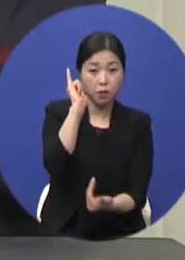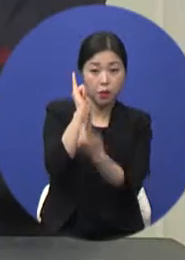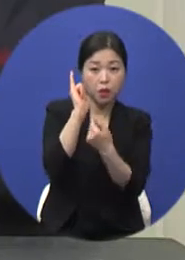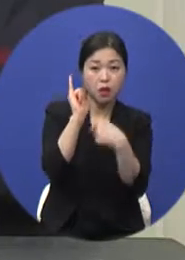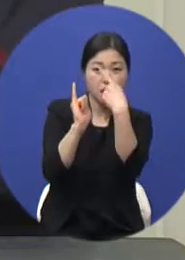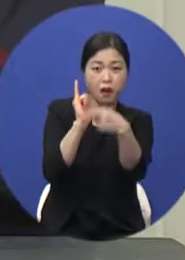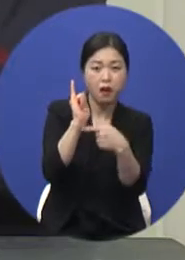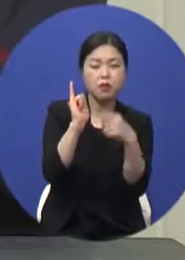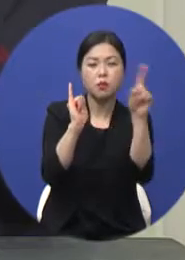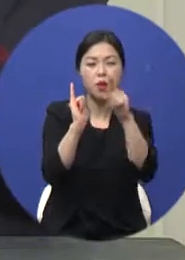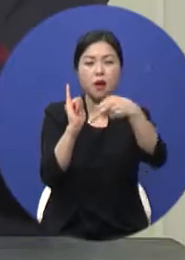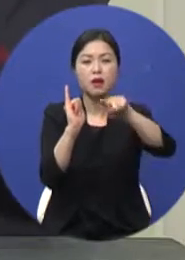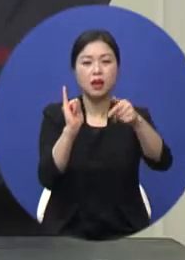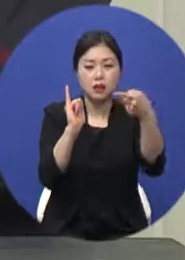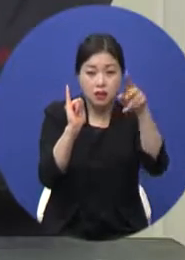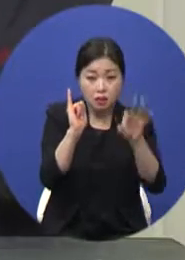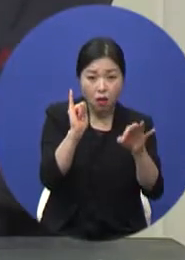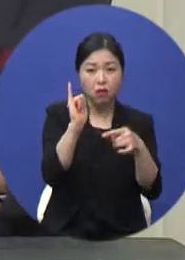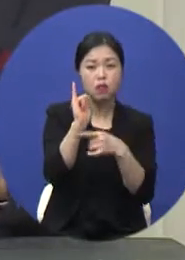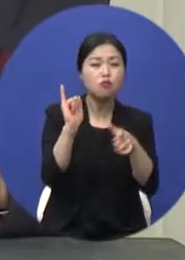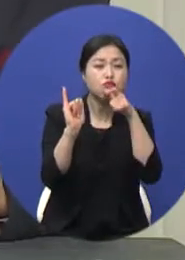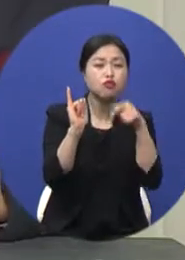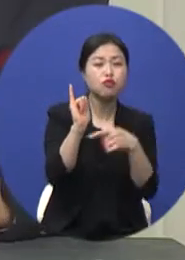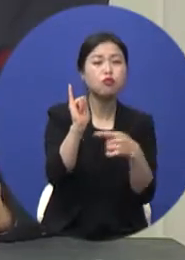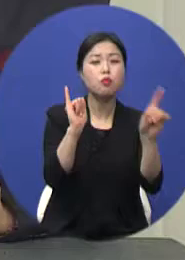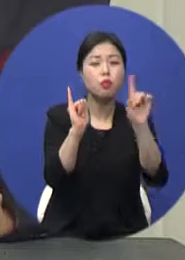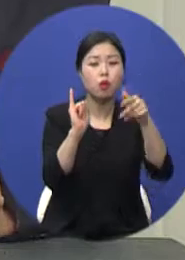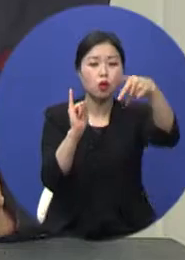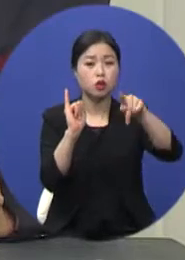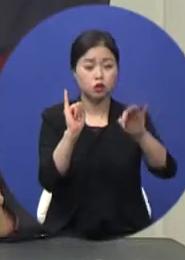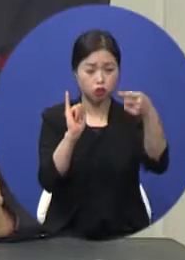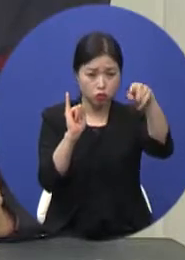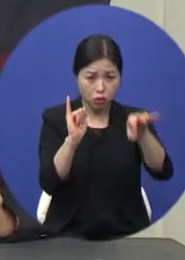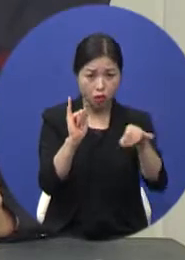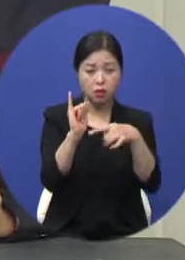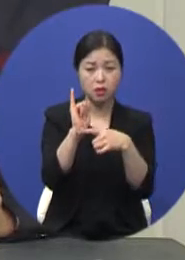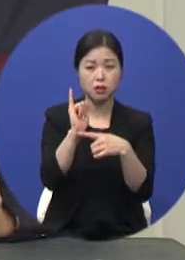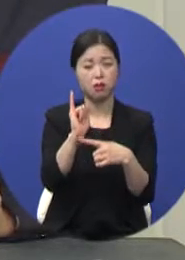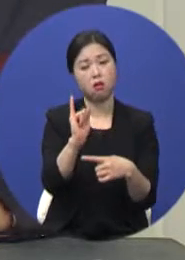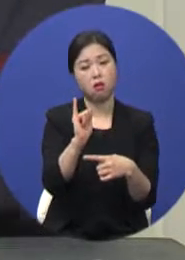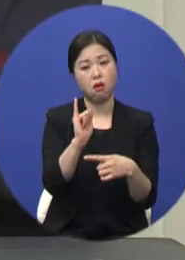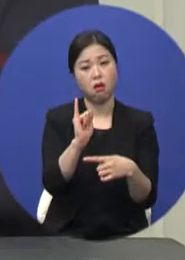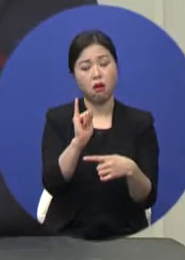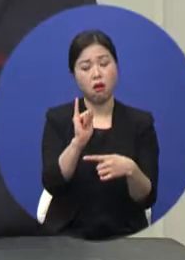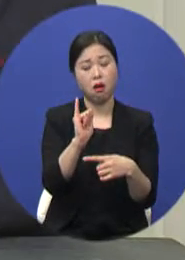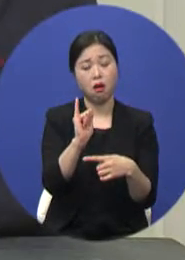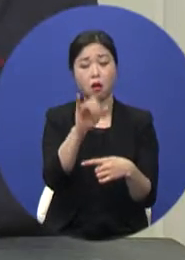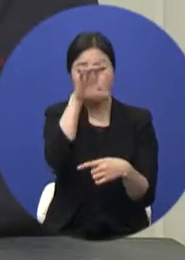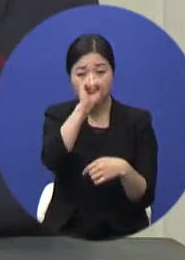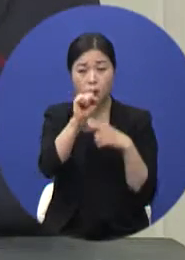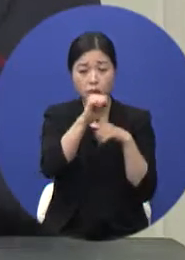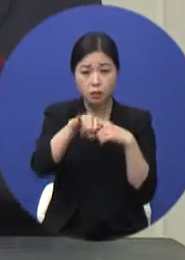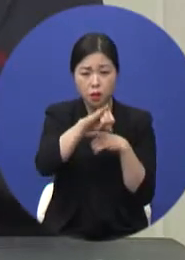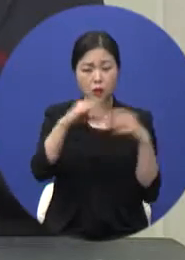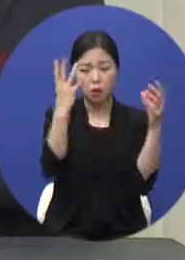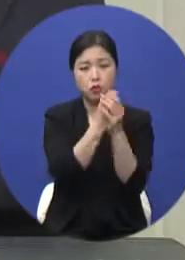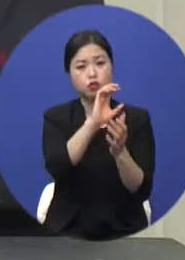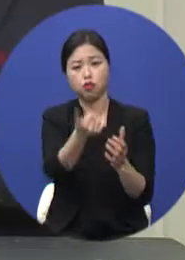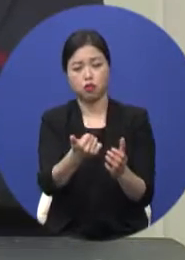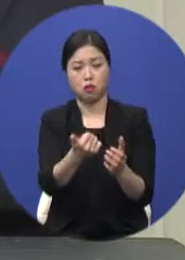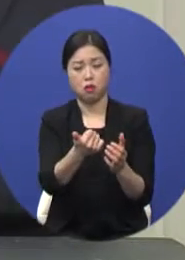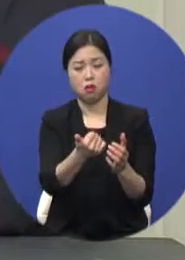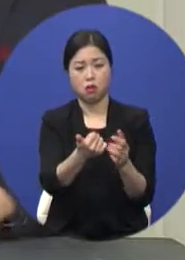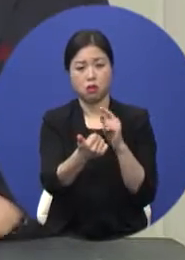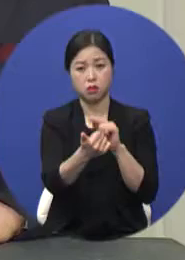자체가 산성인데 산도를 유지시켰는데 물이 들어가 버리면은 중화돼 버리니까 우리 몸에 좋은 유산균이 다 죽어 버리는 거죠. 그러니까 면역이